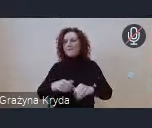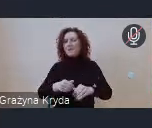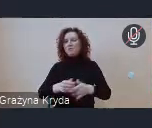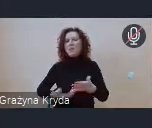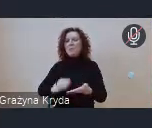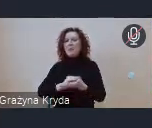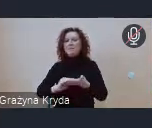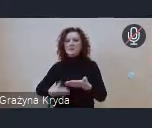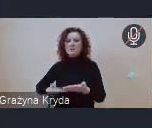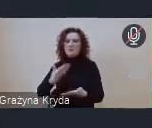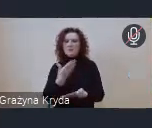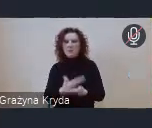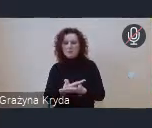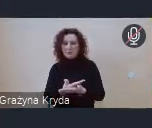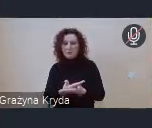robicie